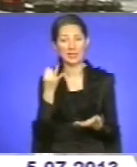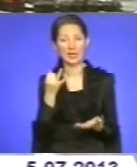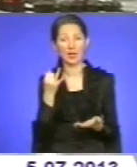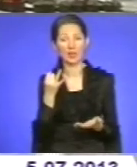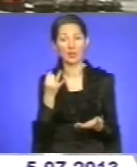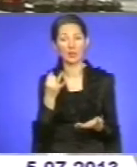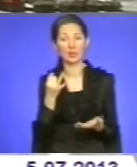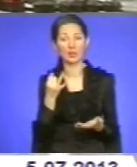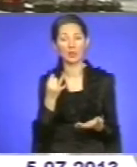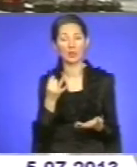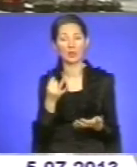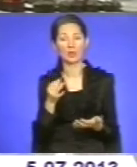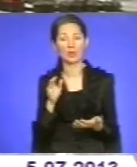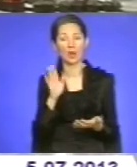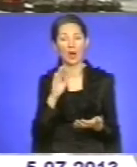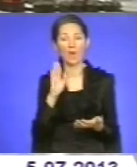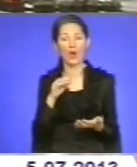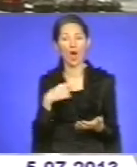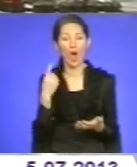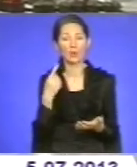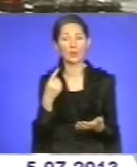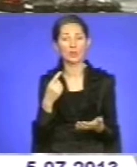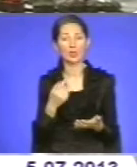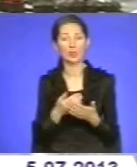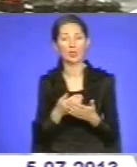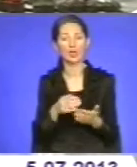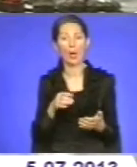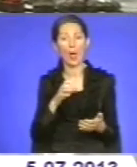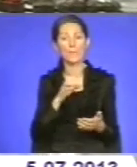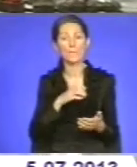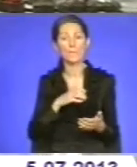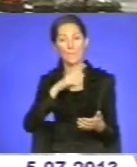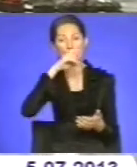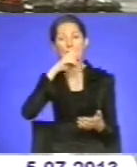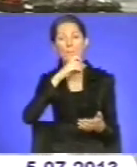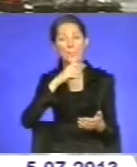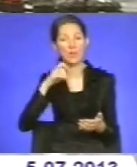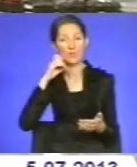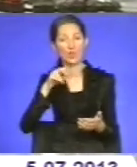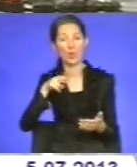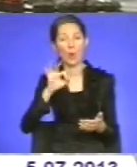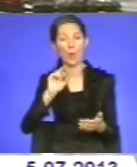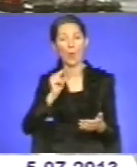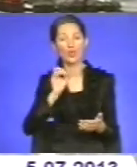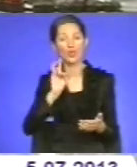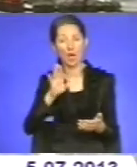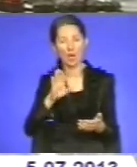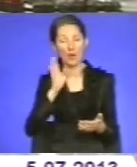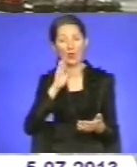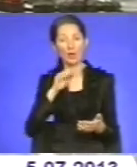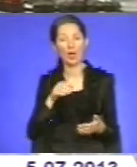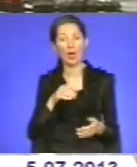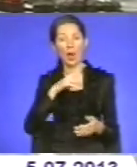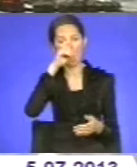води в області. На півночі Почаївська вода, на півдні Зарваниця. Можна б об'єднати було зусилля